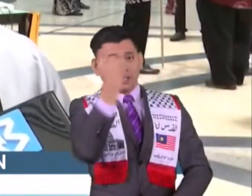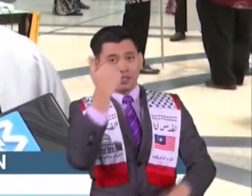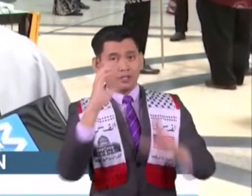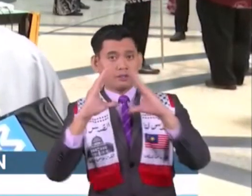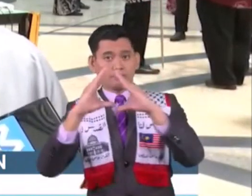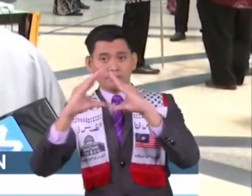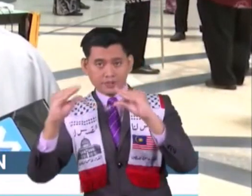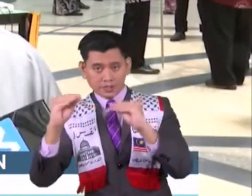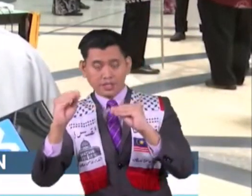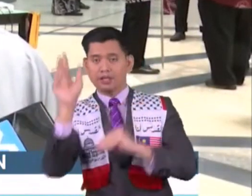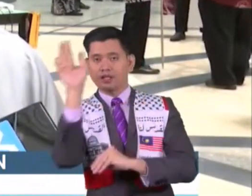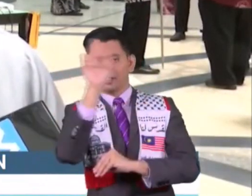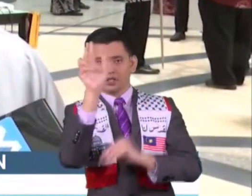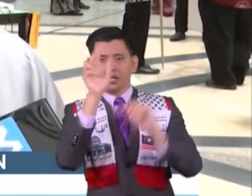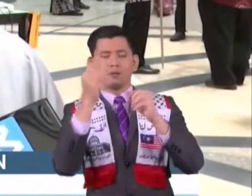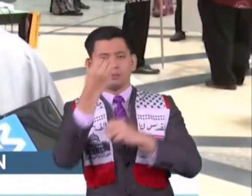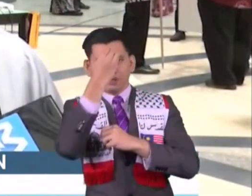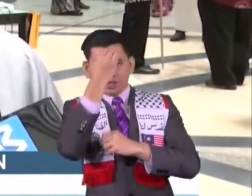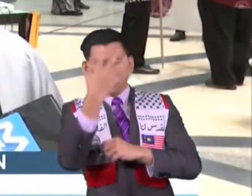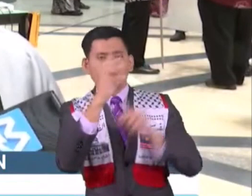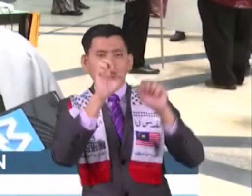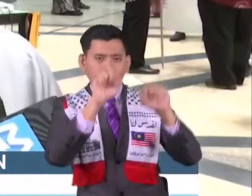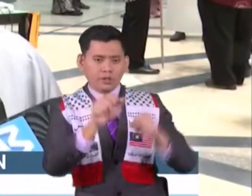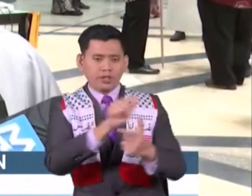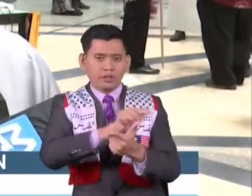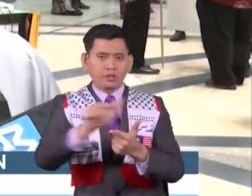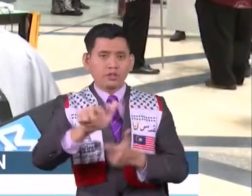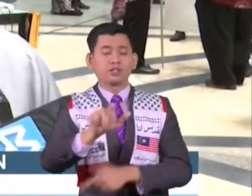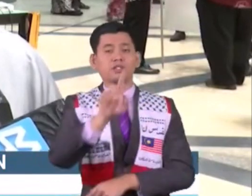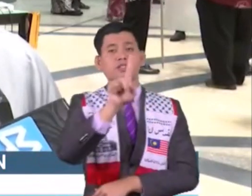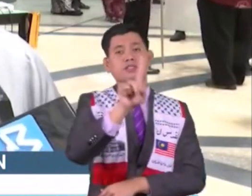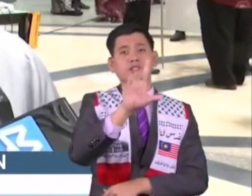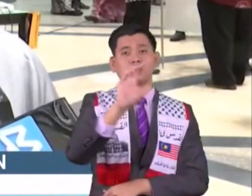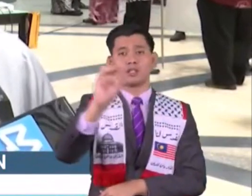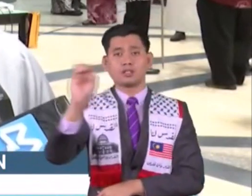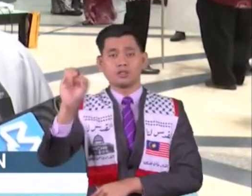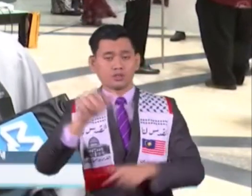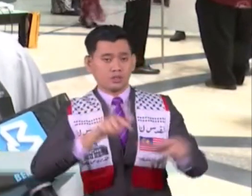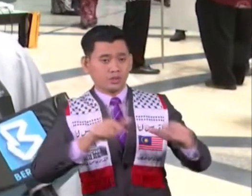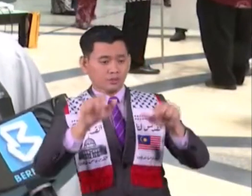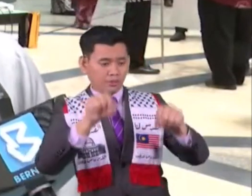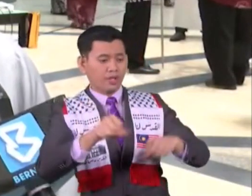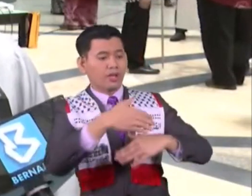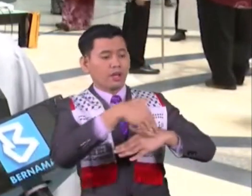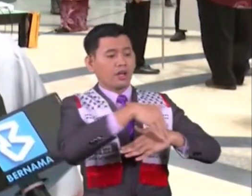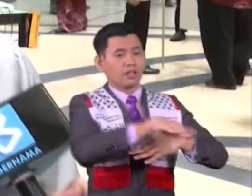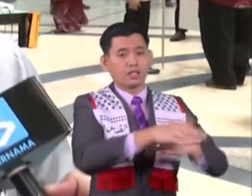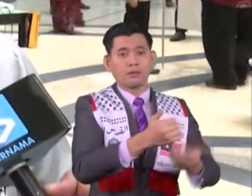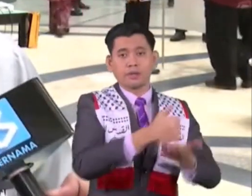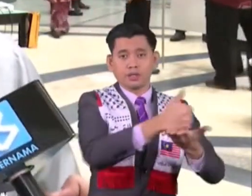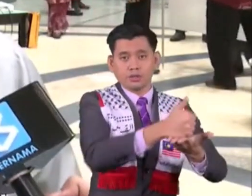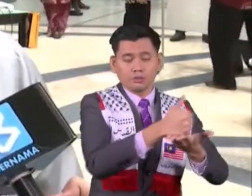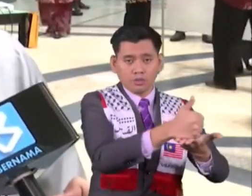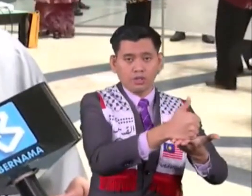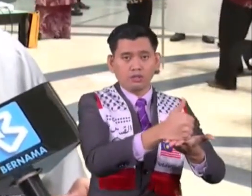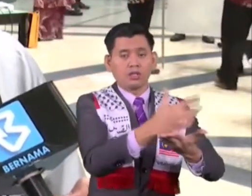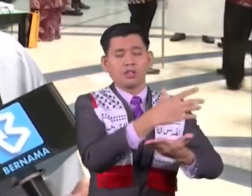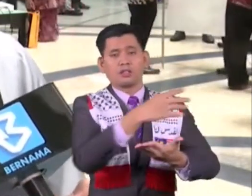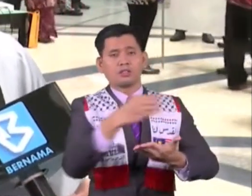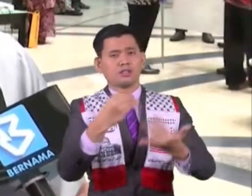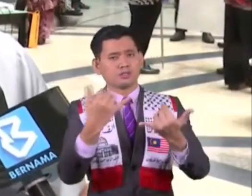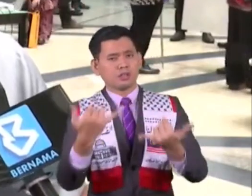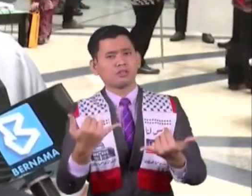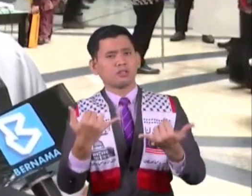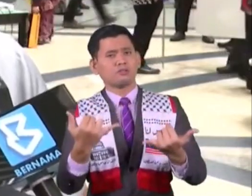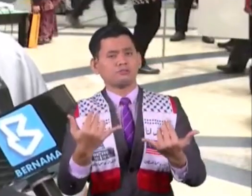sekitar 100 lori yang dibenarkan masuk, sedangkan keperluan rakyat Gaza di luar daripada waktu peperangan adalah sebanyak 500 lori.